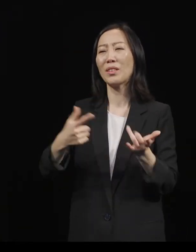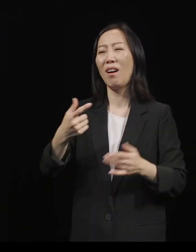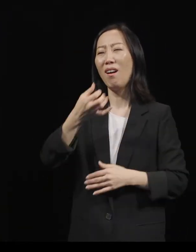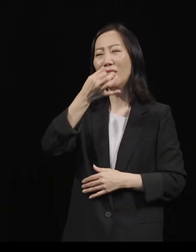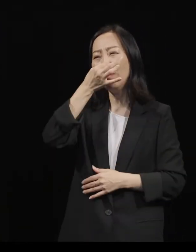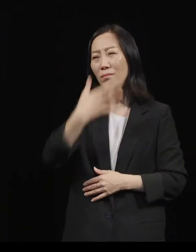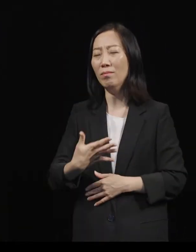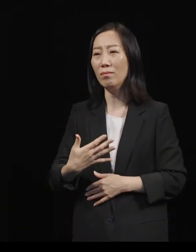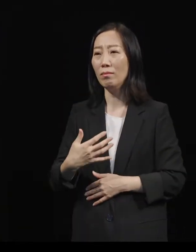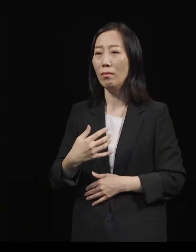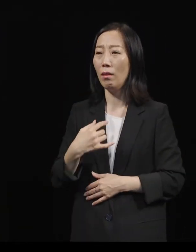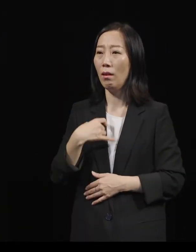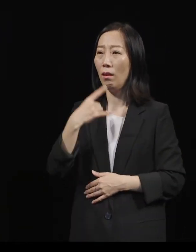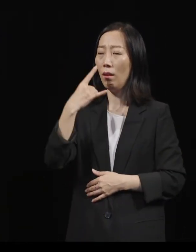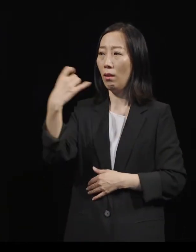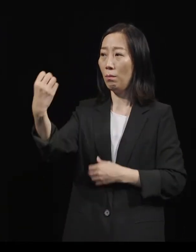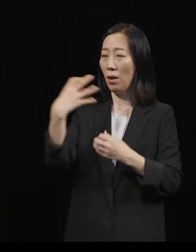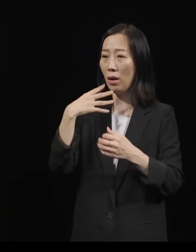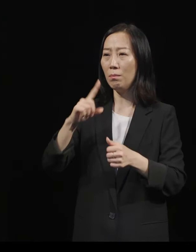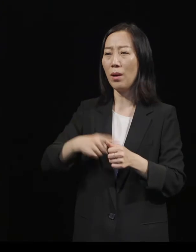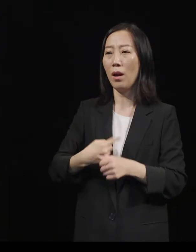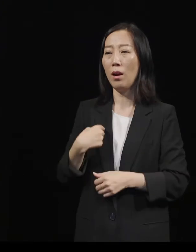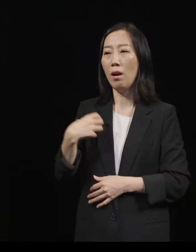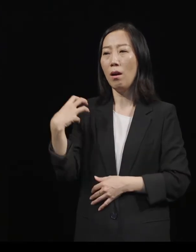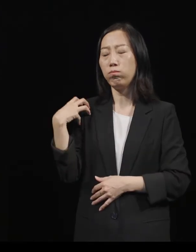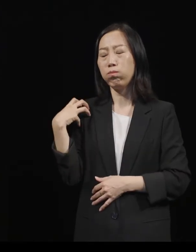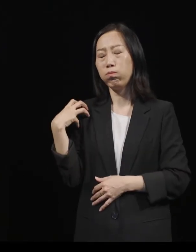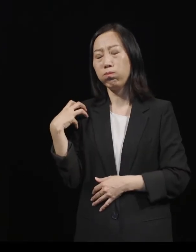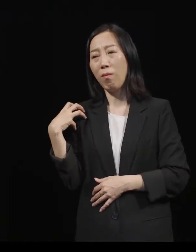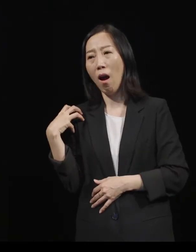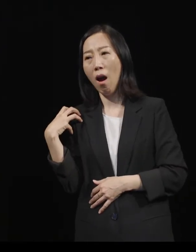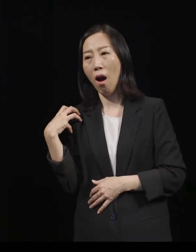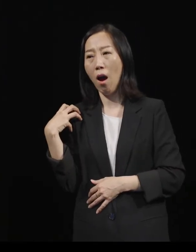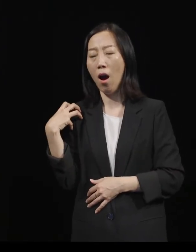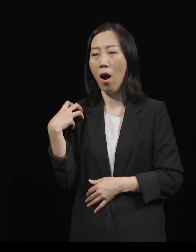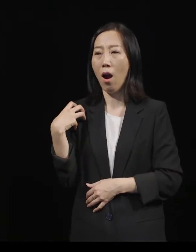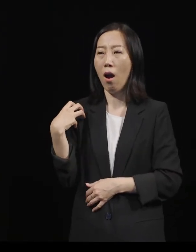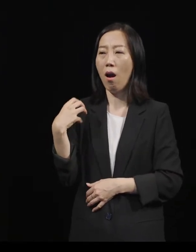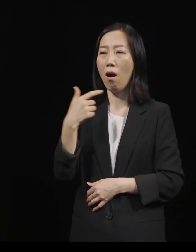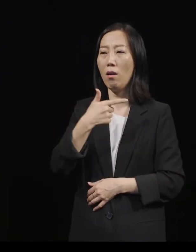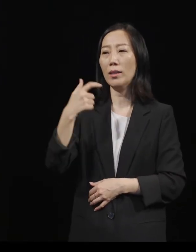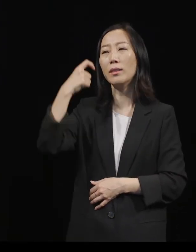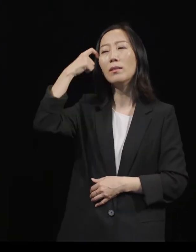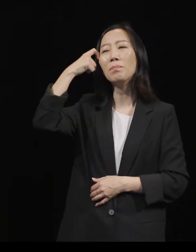말들이 엄마에게 죄책감을 더하게 만듭니다.